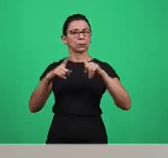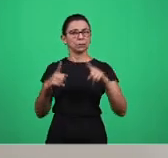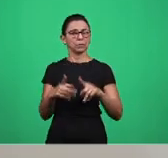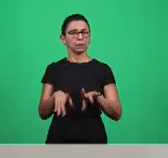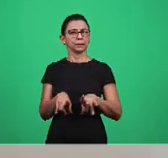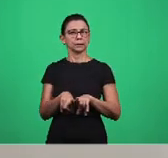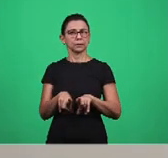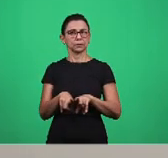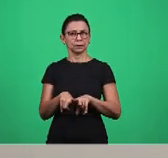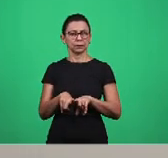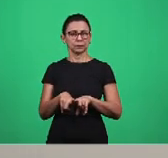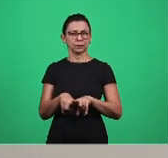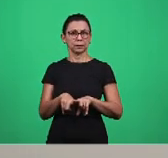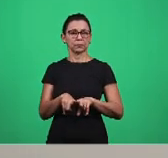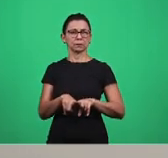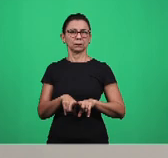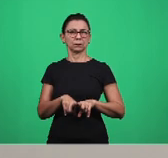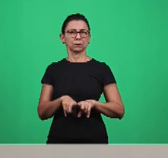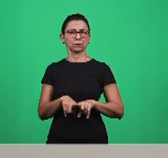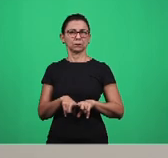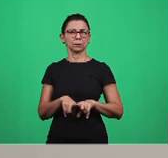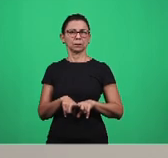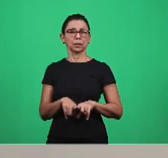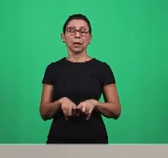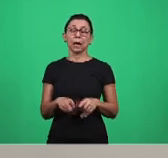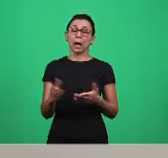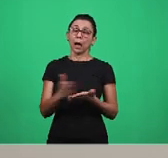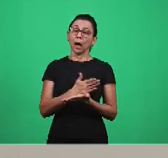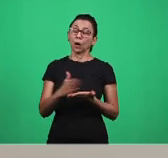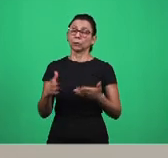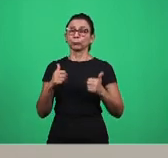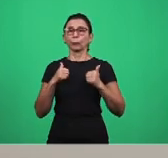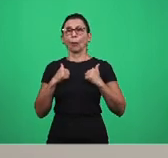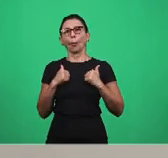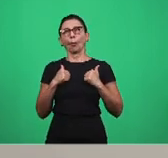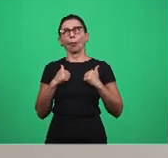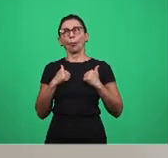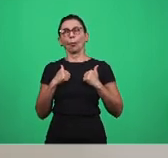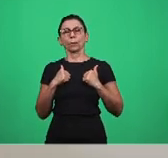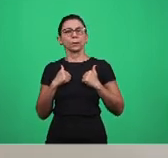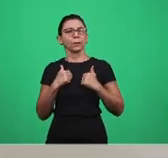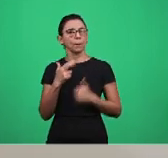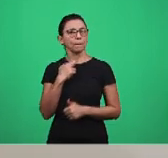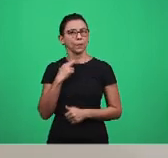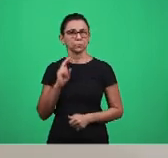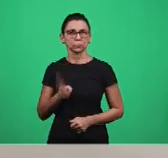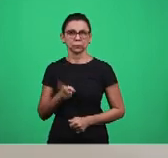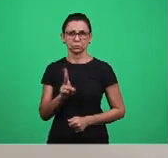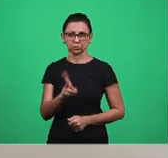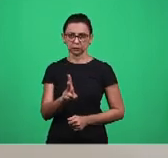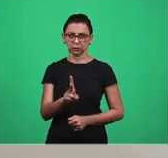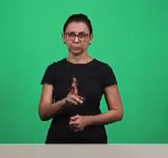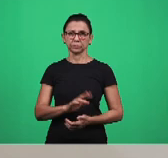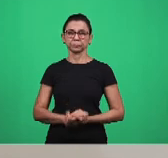une commodité qui est arrivée, il ne peut pas se passer comme ça. Regardez bien, vous vous rappelez,